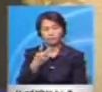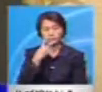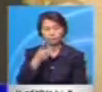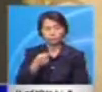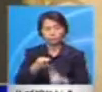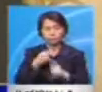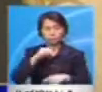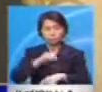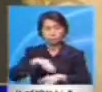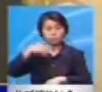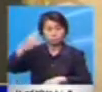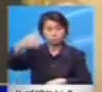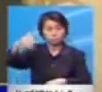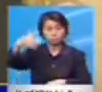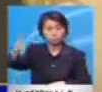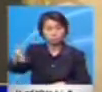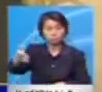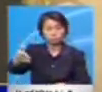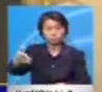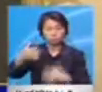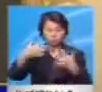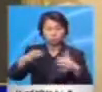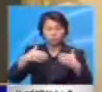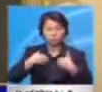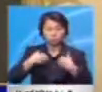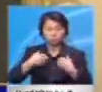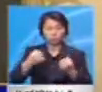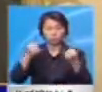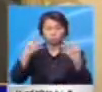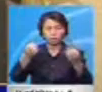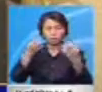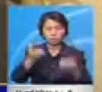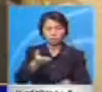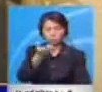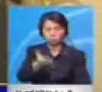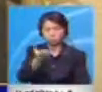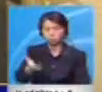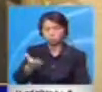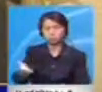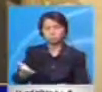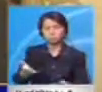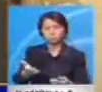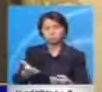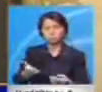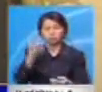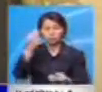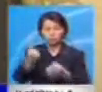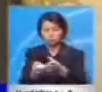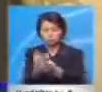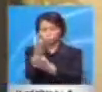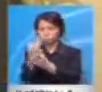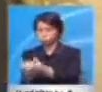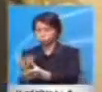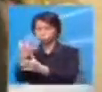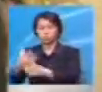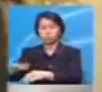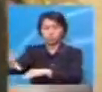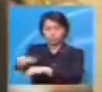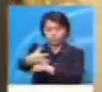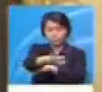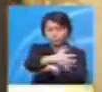dari masa ke semasa terdapat banyak lagi debri-debri yang akan timbul di